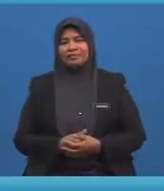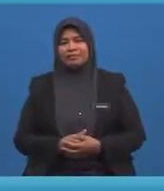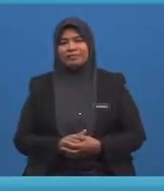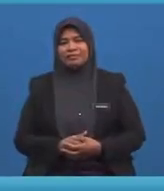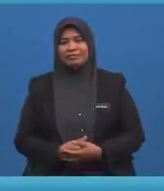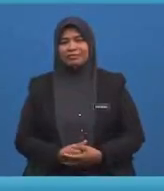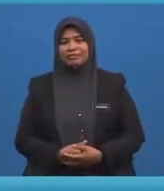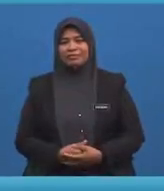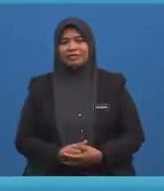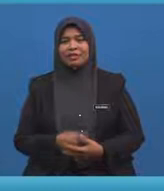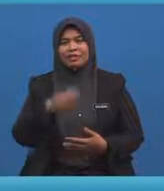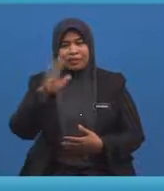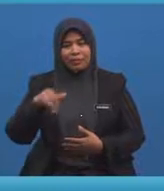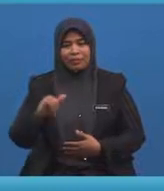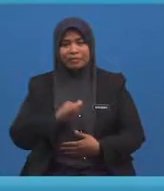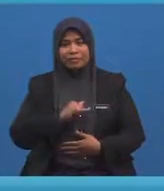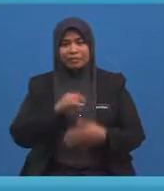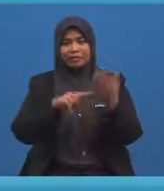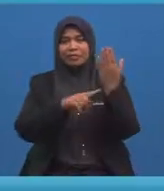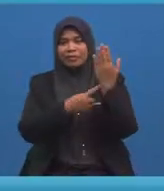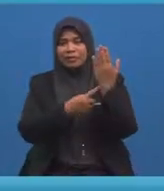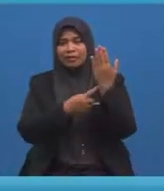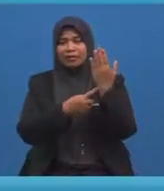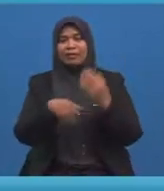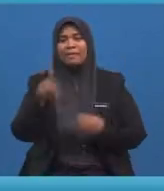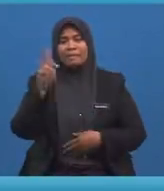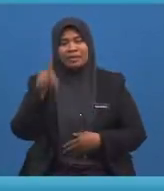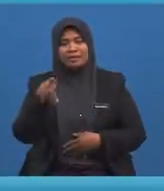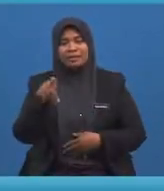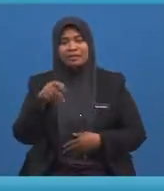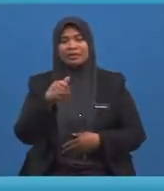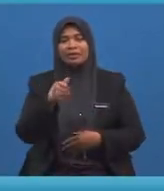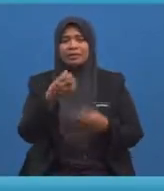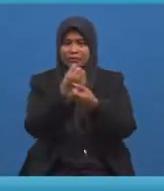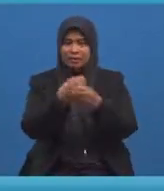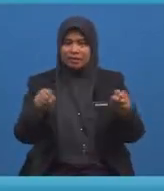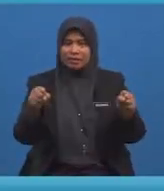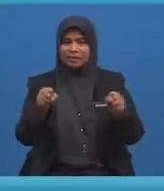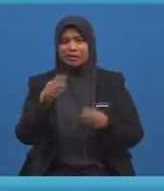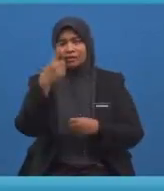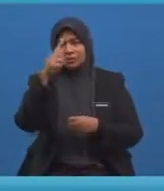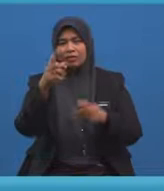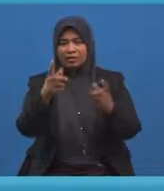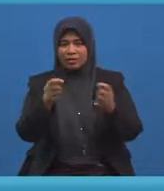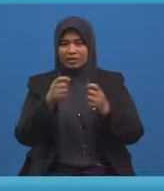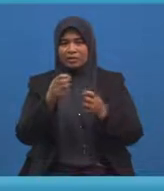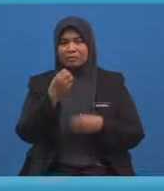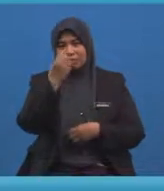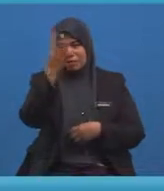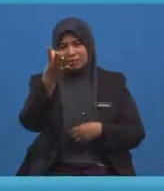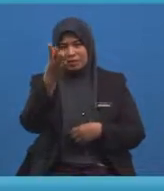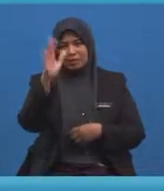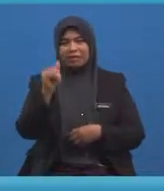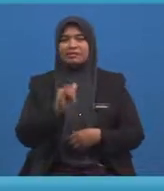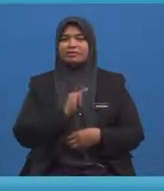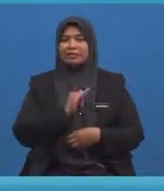selalu. Sebelum saya bermula, pastikan anda bersedia untuk menerima maklumat yang